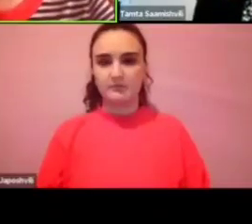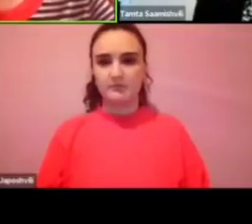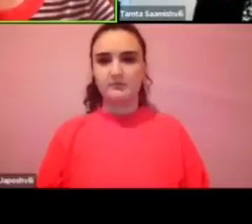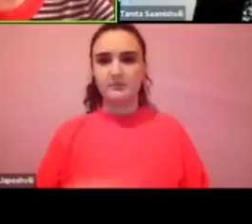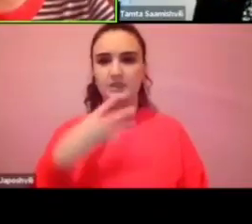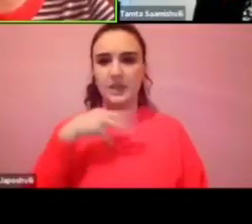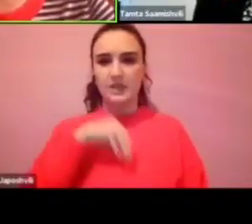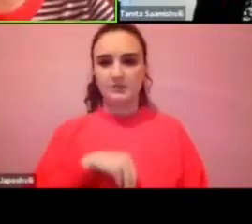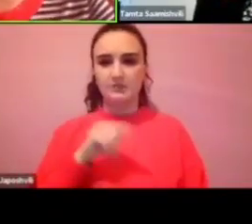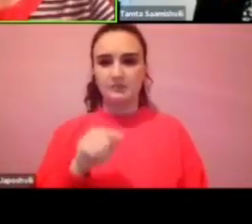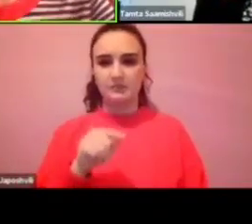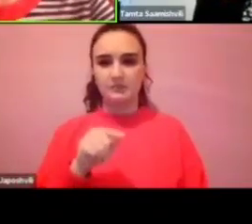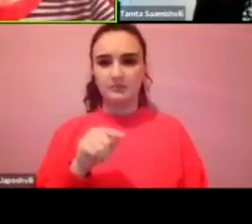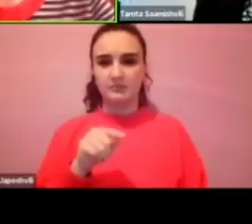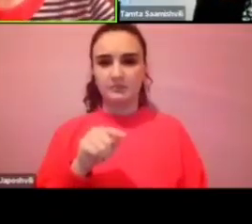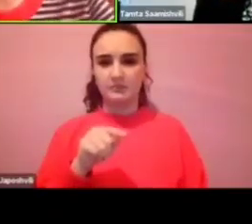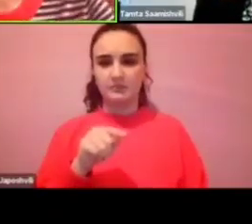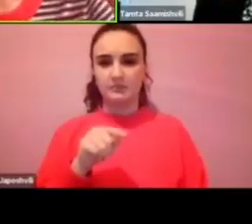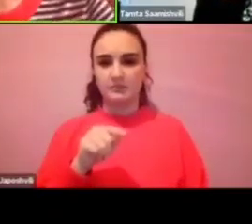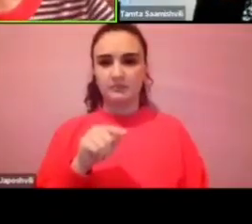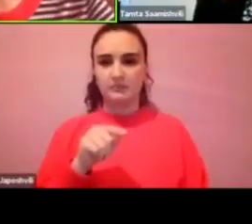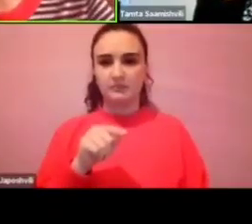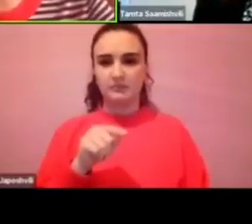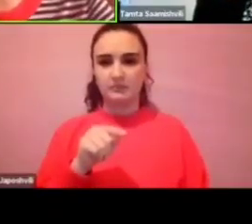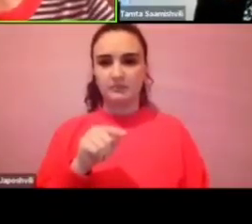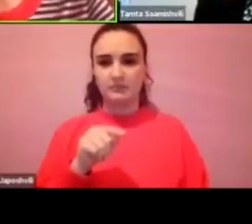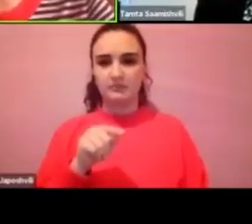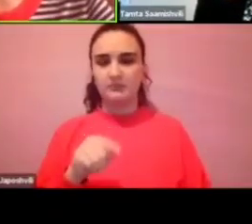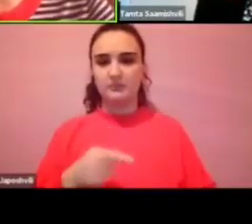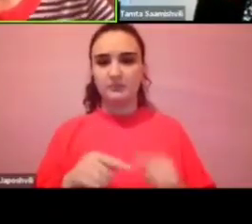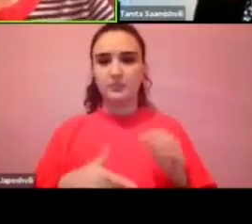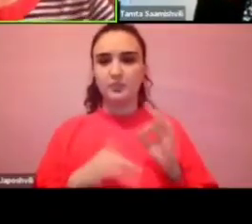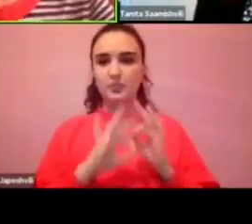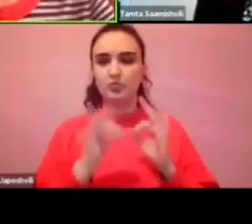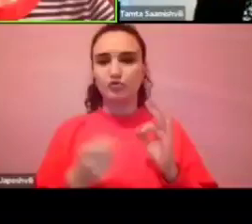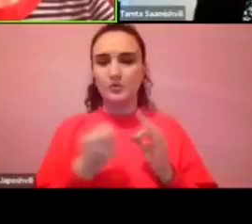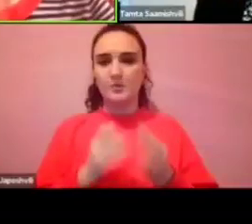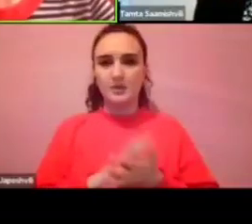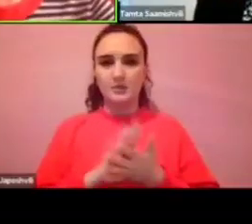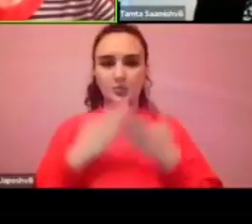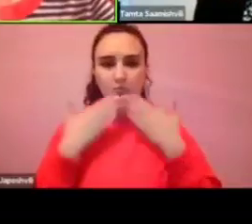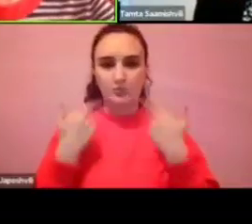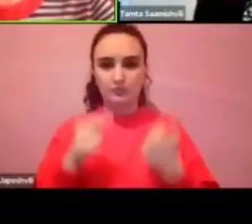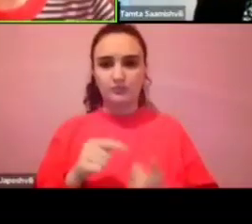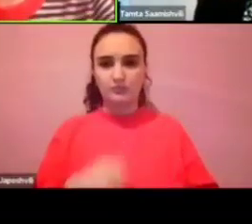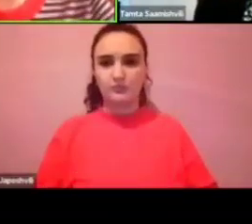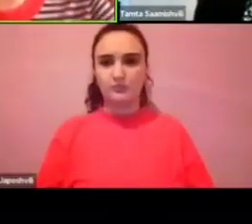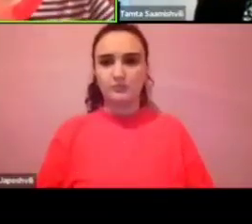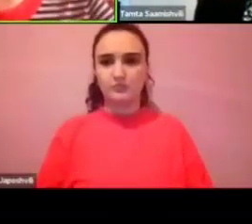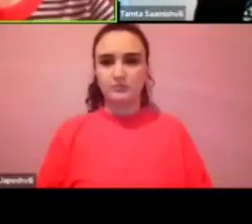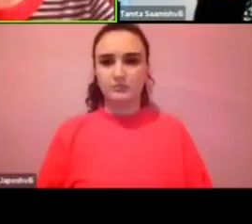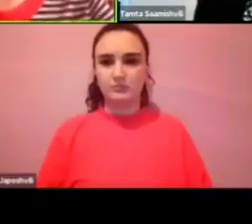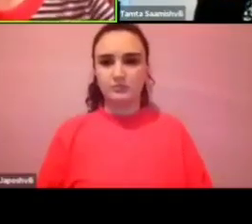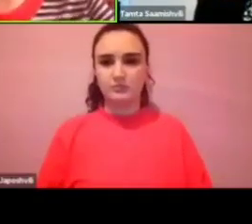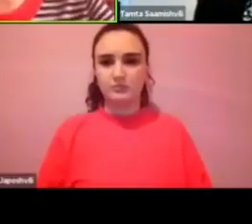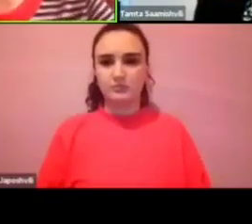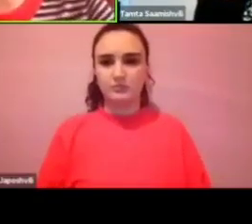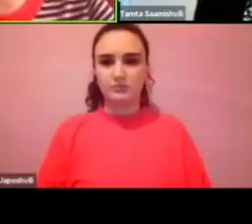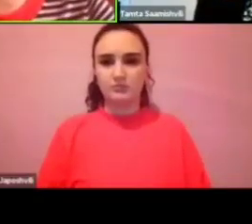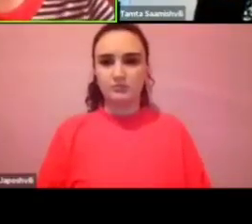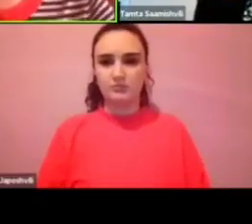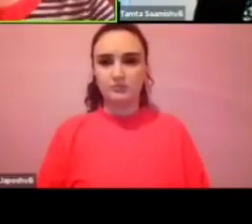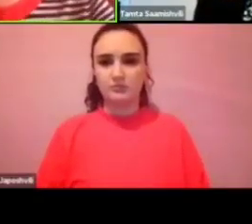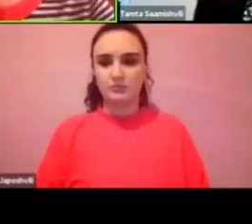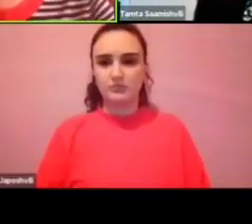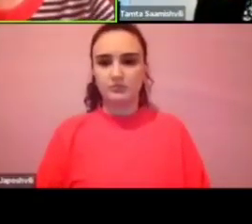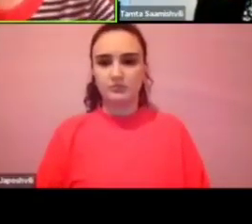საკლაპავში ბაქტერიები არ არიან, არც კუჭში არ არიან მეგობრებო ბაქტერიები, სპეციფიური ბაქტერია, უმცირესი სპეციფიკური ბაქტერიების